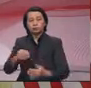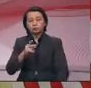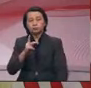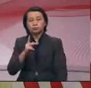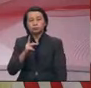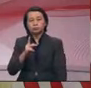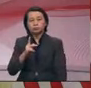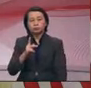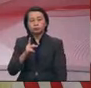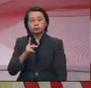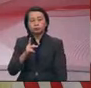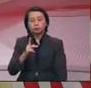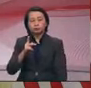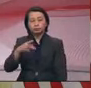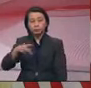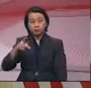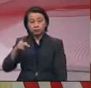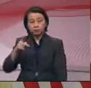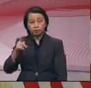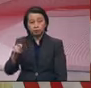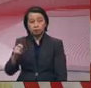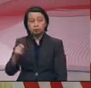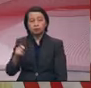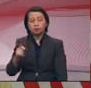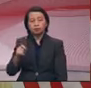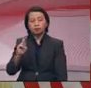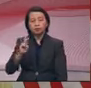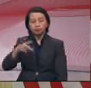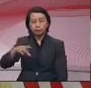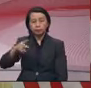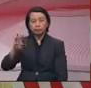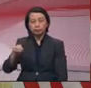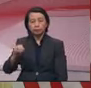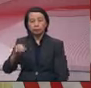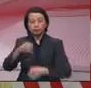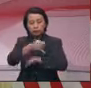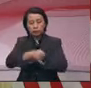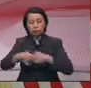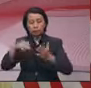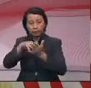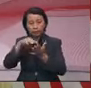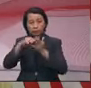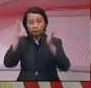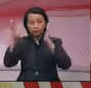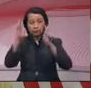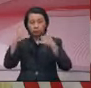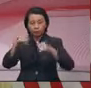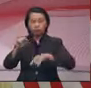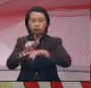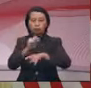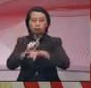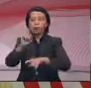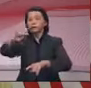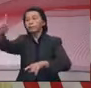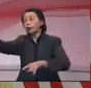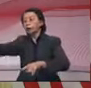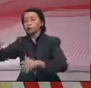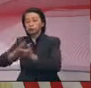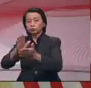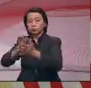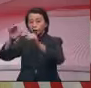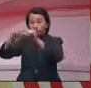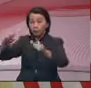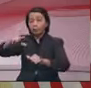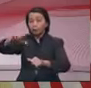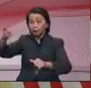Kementerian Pelajaran Malaysia untuk sekolah berasrama ini boleh digunakan oleh mana-mana sekolah berasrama yang lain